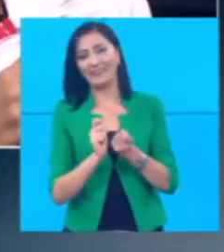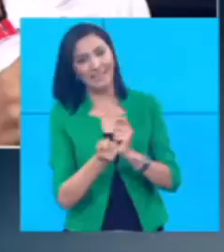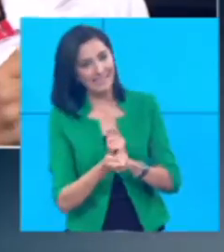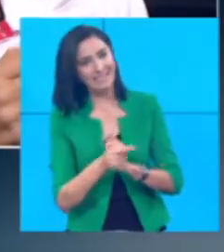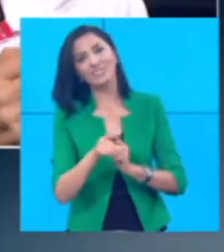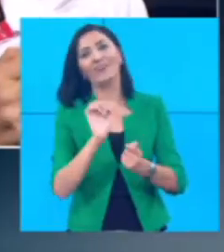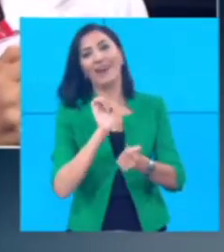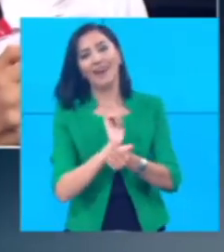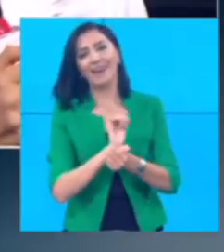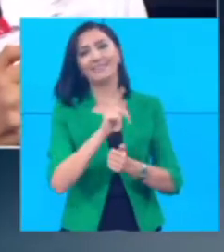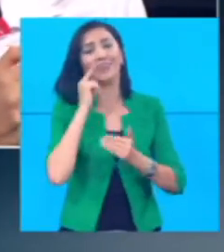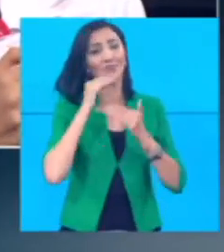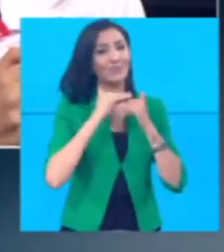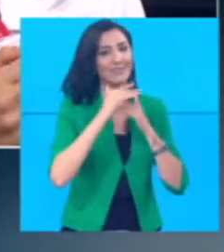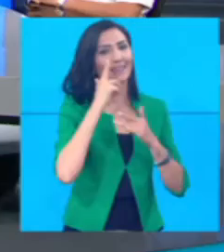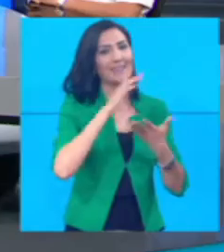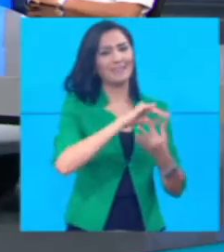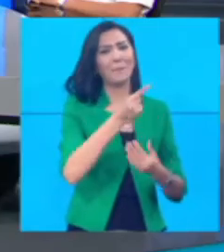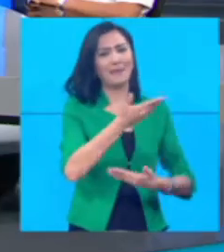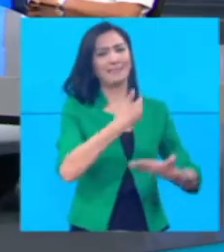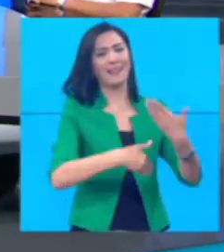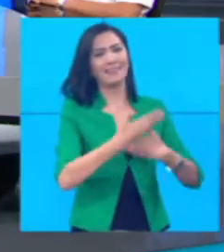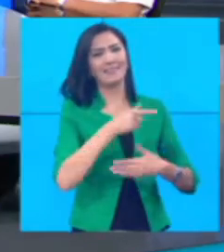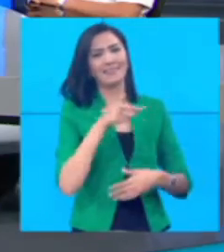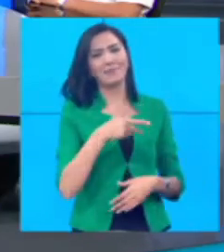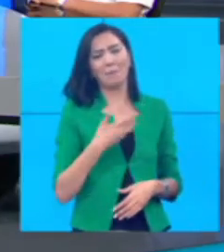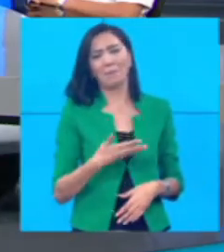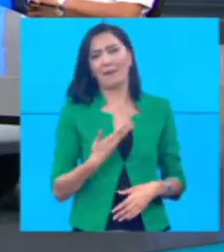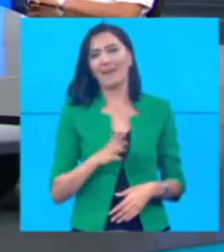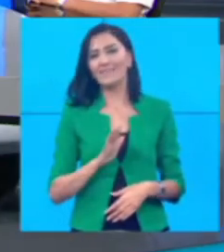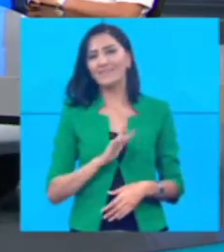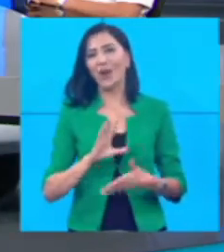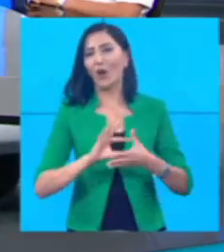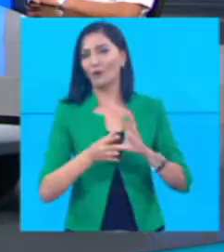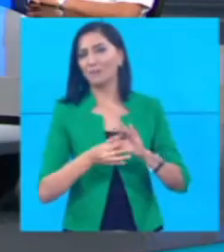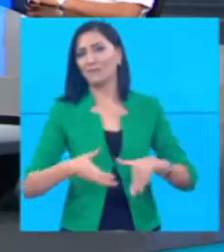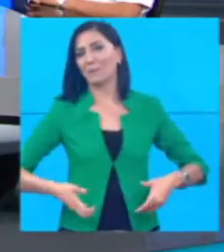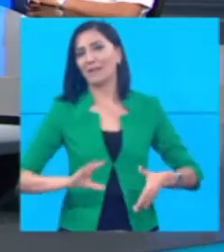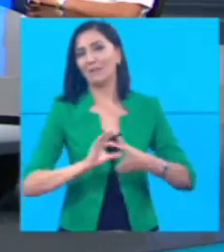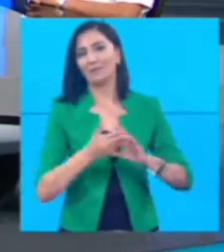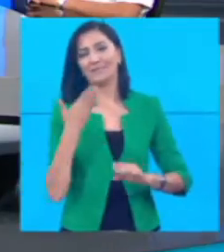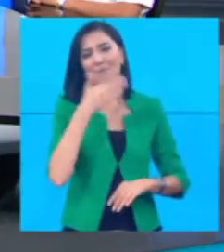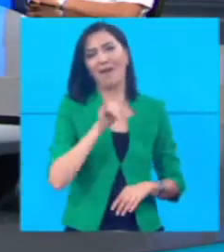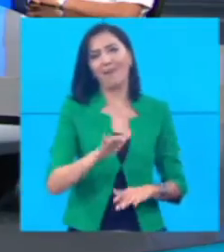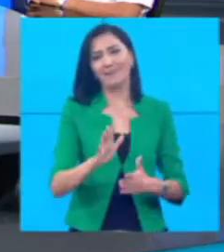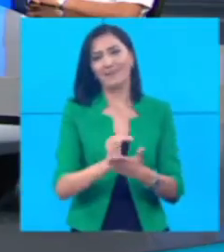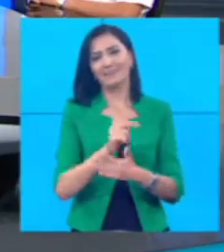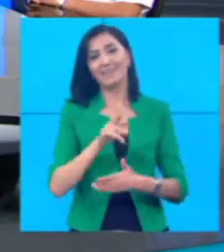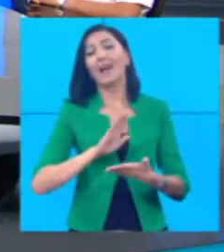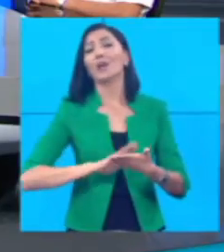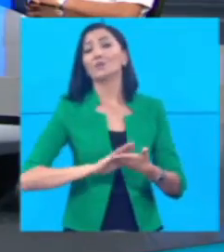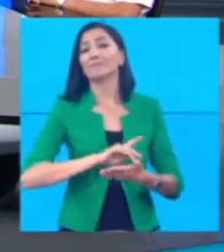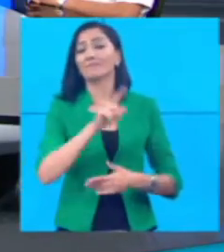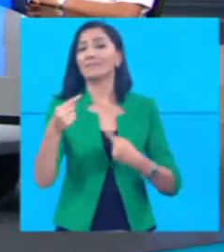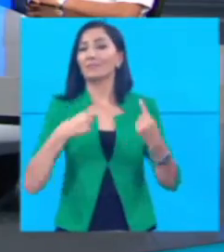değişti? Ailen, çevrendeki insanlar. Biraz ondan bahset. Yani biz onları merak ediyoruz. Tamam, olimpiyatta, paralimpik oyunlarına evet, gitmeye. Evet, arkadaşlarım